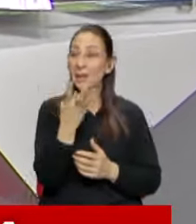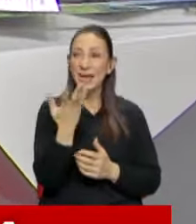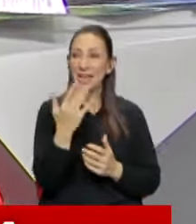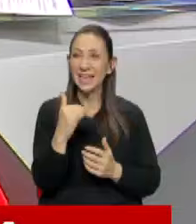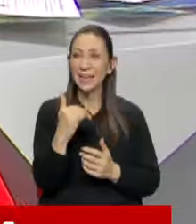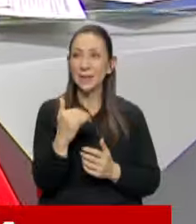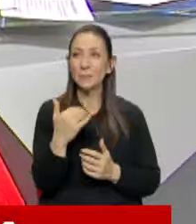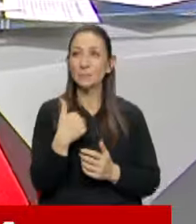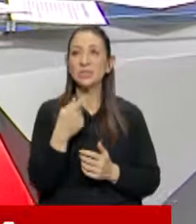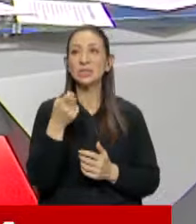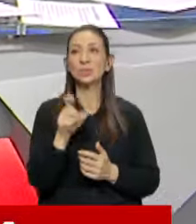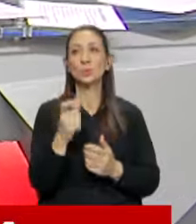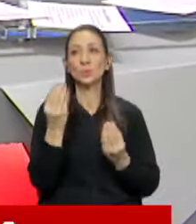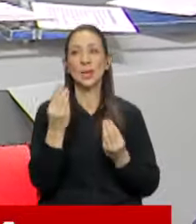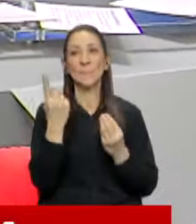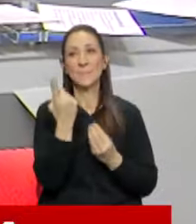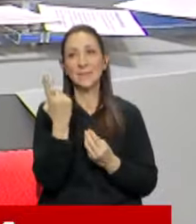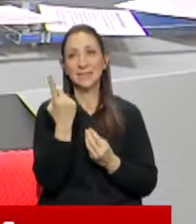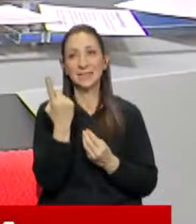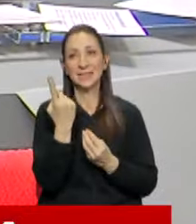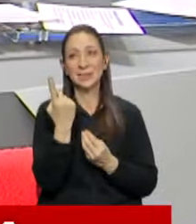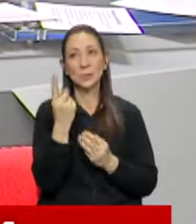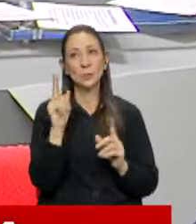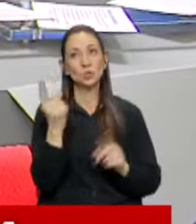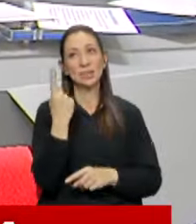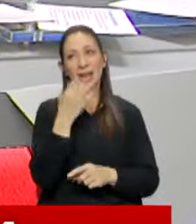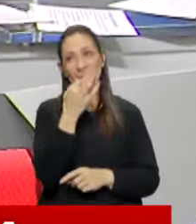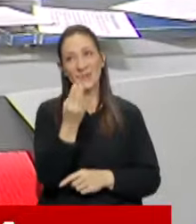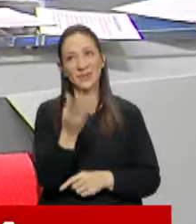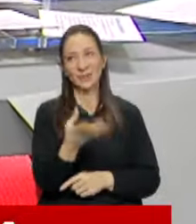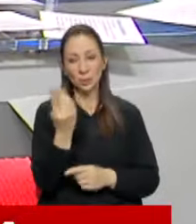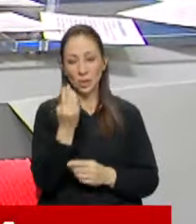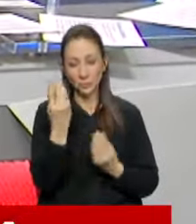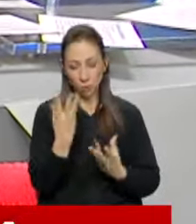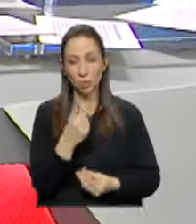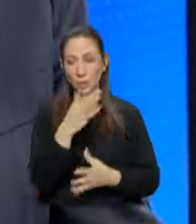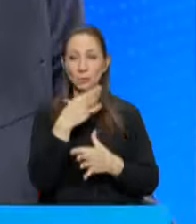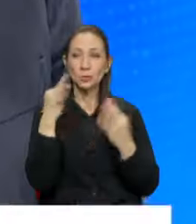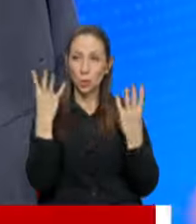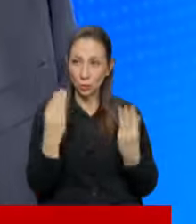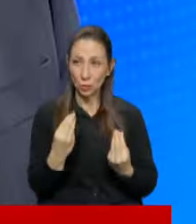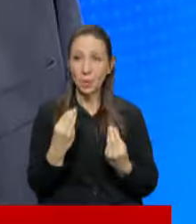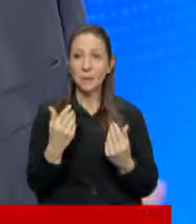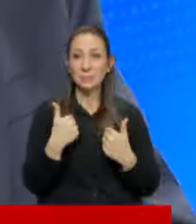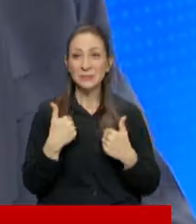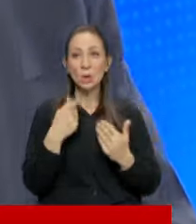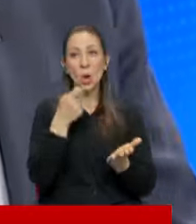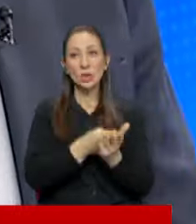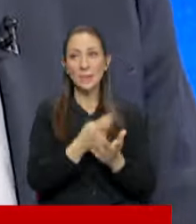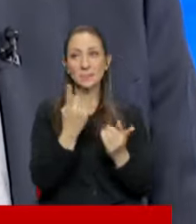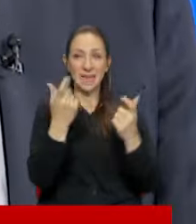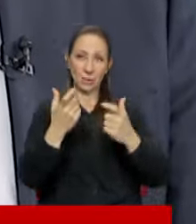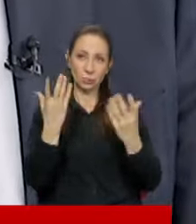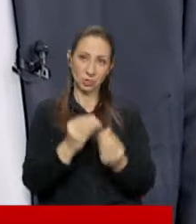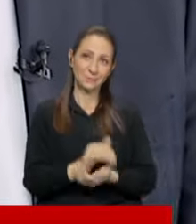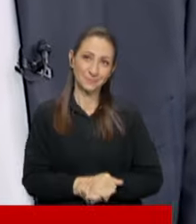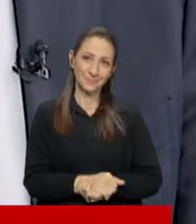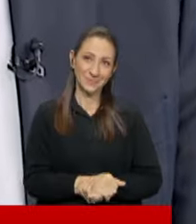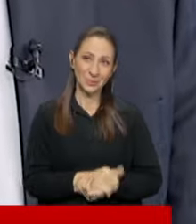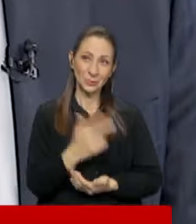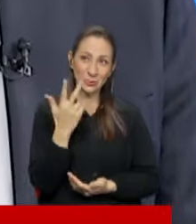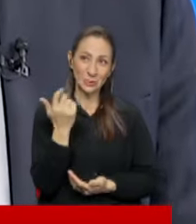biz işçi bize güzel bir müjdeli bir haber vereceğiz. Yani güzel bir şey olacak. Onların da mutlu olduğu. Bizim de ödeyebileceğimiz bir nokta olacak.